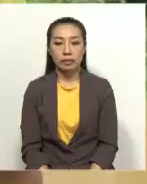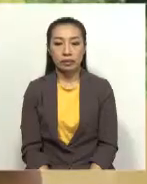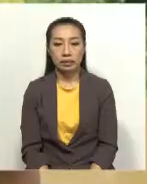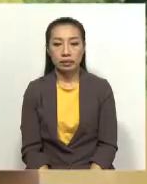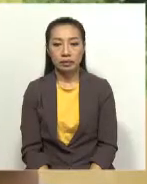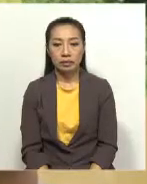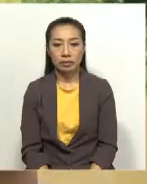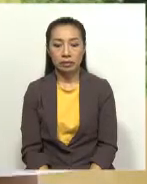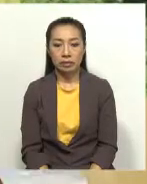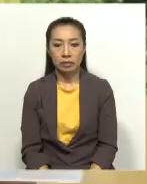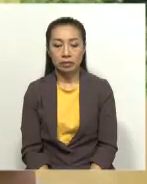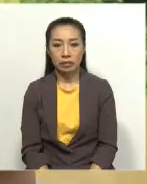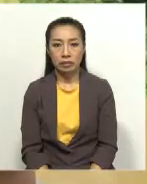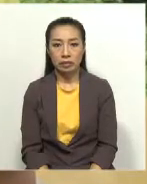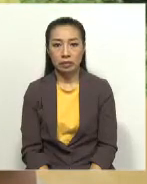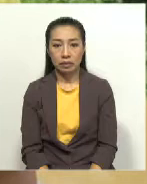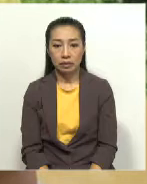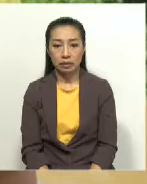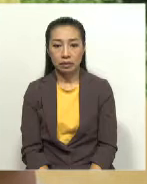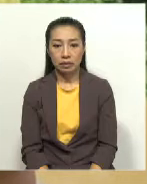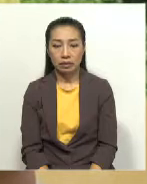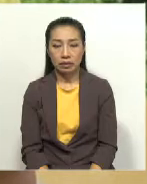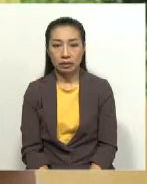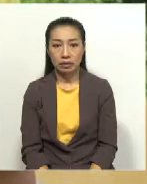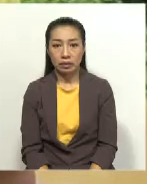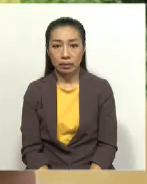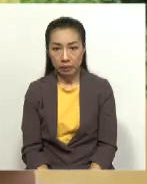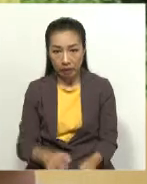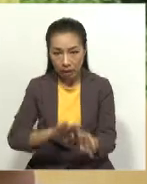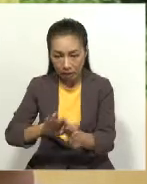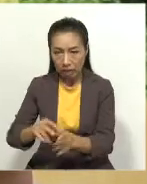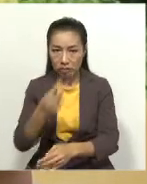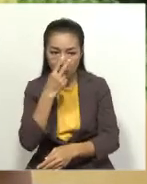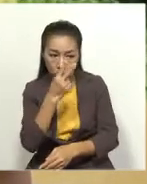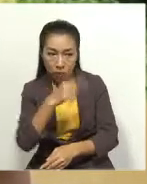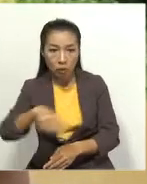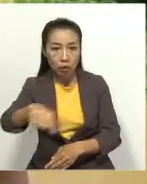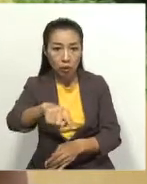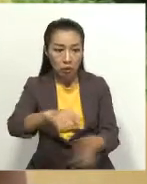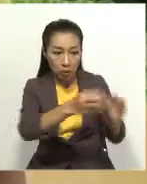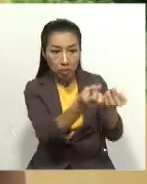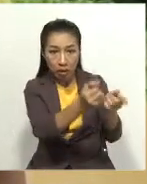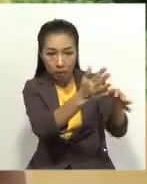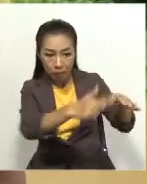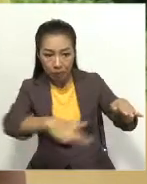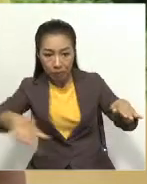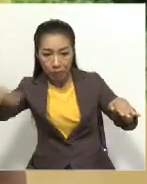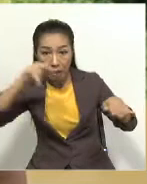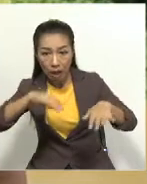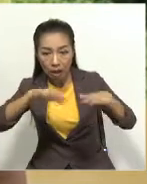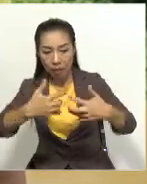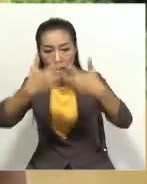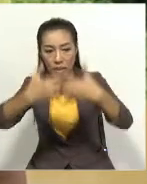แล้วก็อีกส่วนนึงเนี่ยก็จะไปสูบน้ำในพื้นที่ลุ่มต่ำของห้วยหลวงเพราะมิ